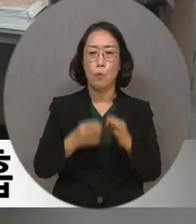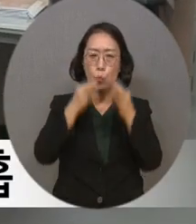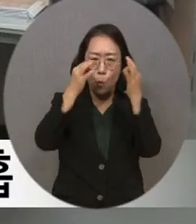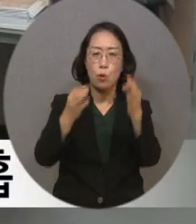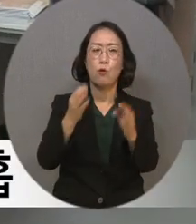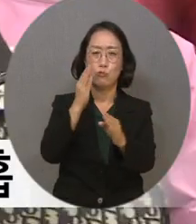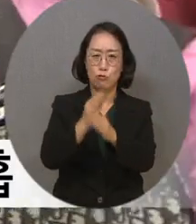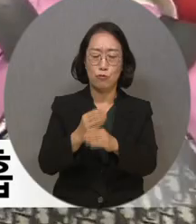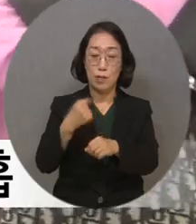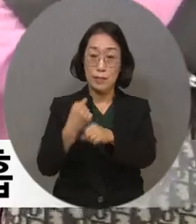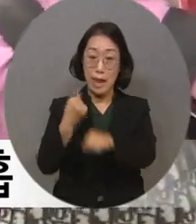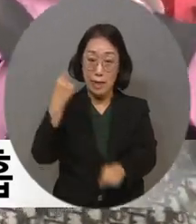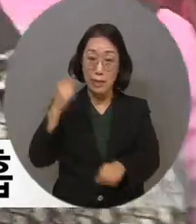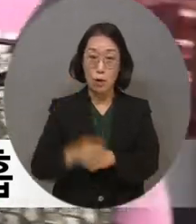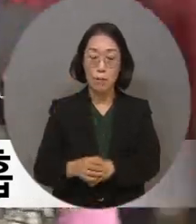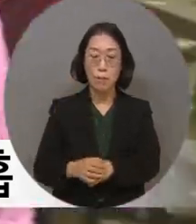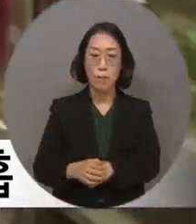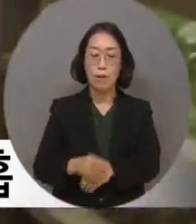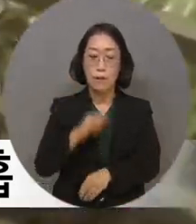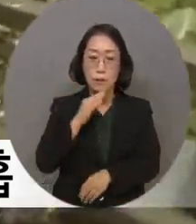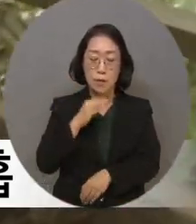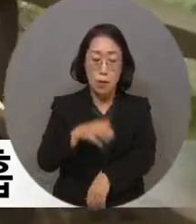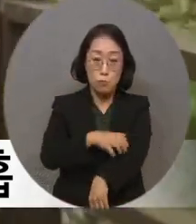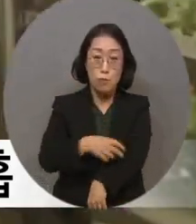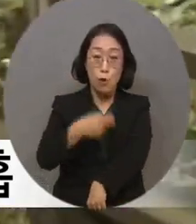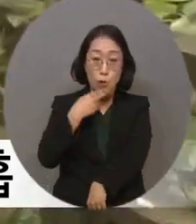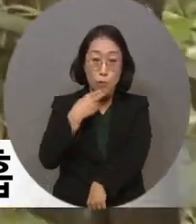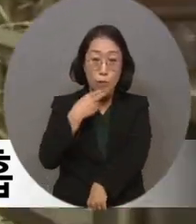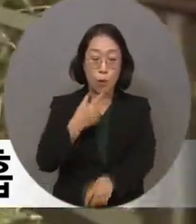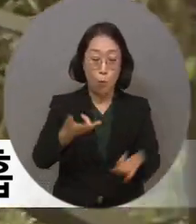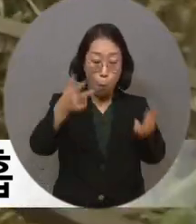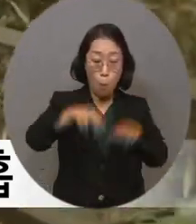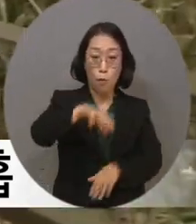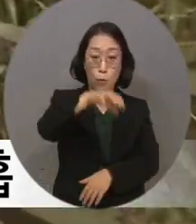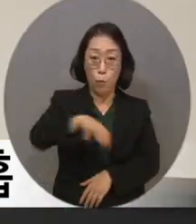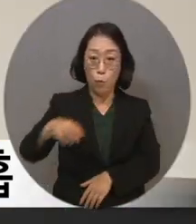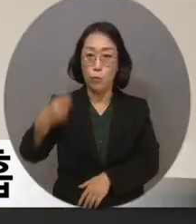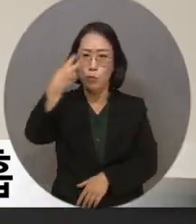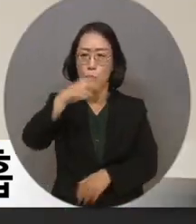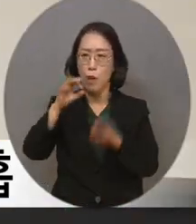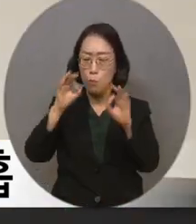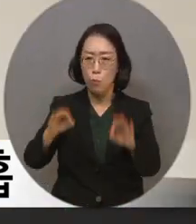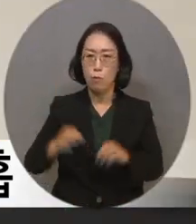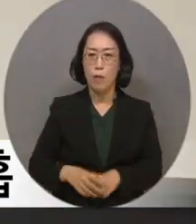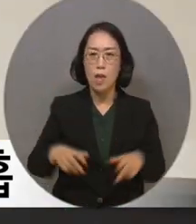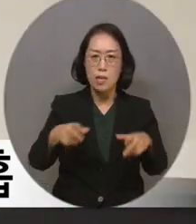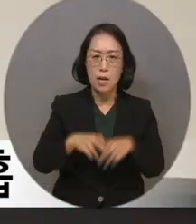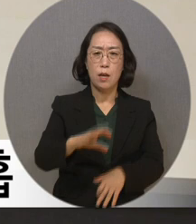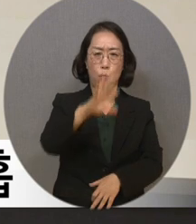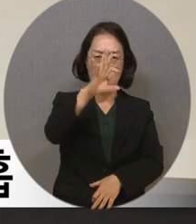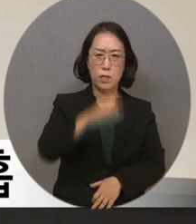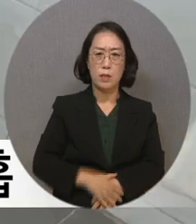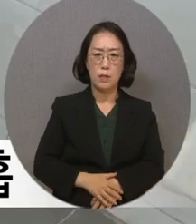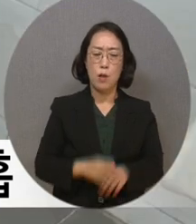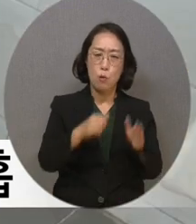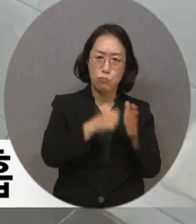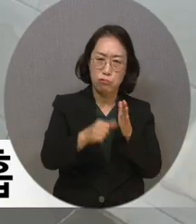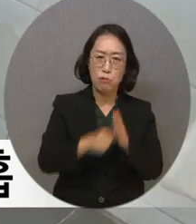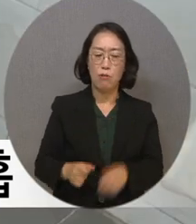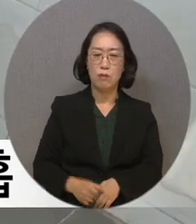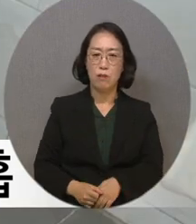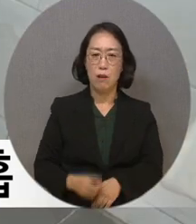하지만 지난해 한국소비자원이 무장애공원 18곳을 조사한 결과 장애인 화장실에 청소도구나